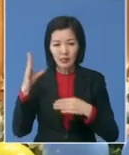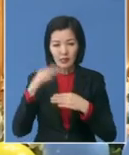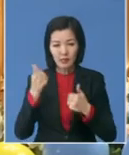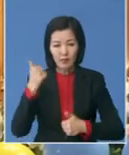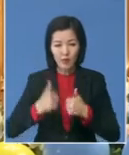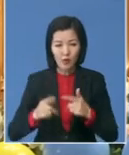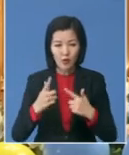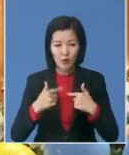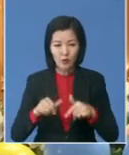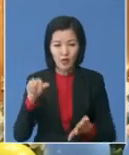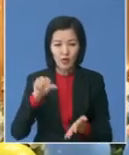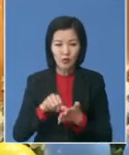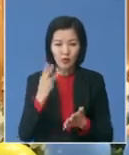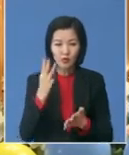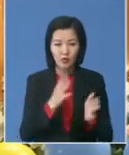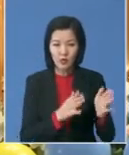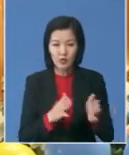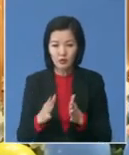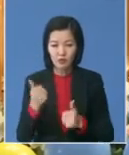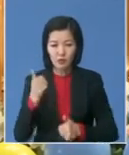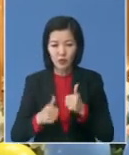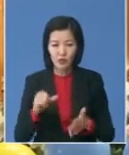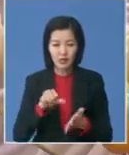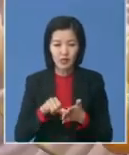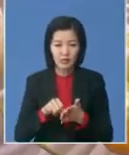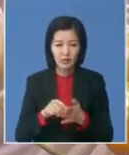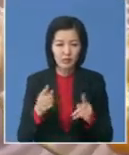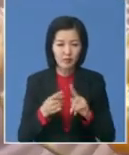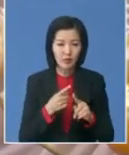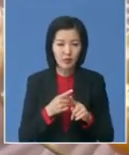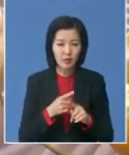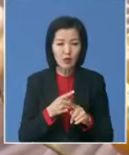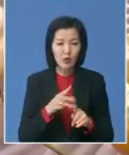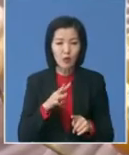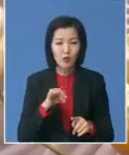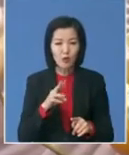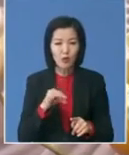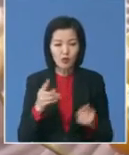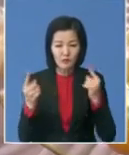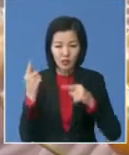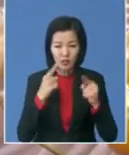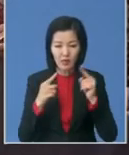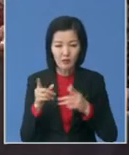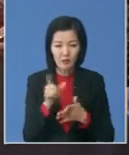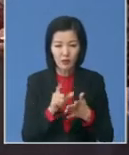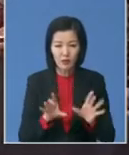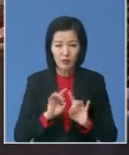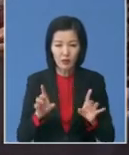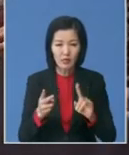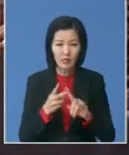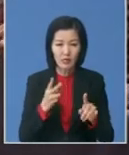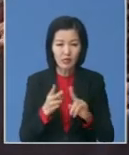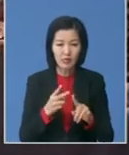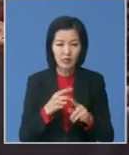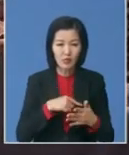болатын. Онда қатысушылар үш кезең бойынша бақтарын сынады. Бірінде Құдаш Мұқашевтың шығармаларынан үзінді оқыса, екіншісінде